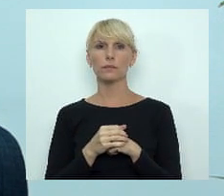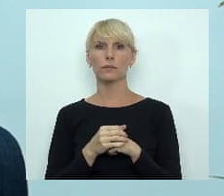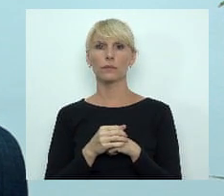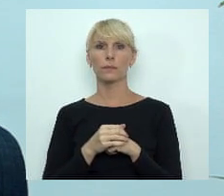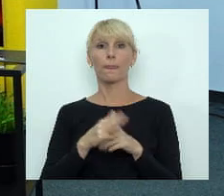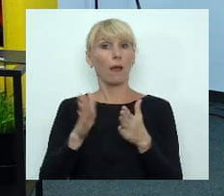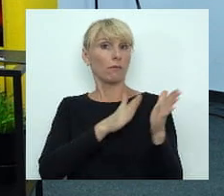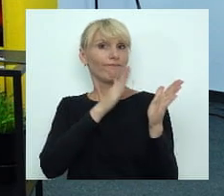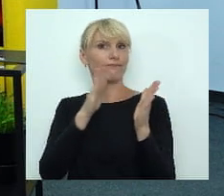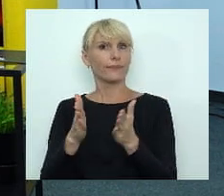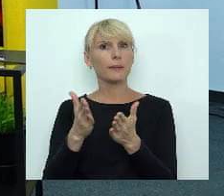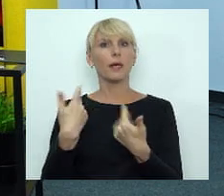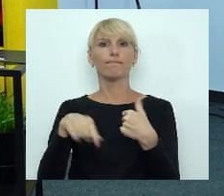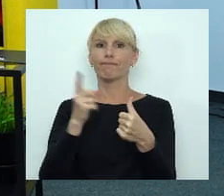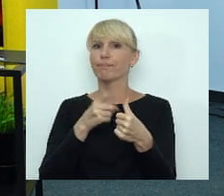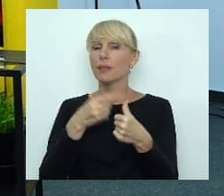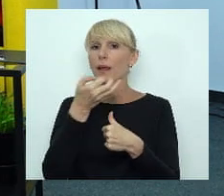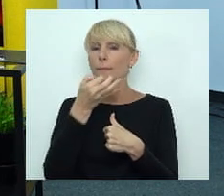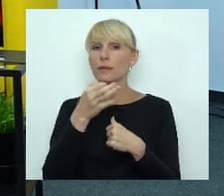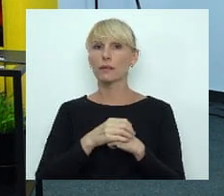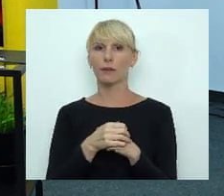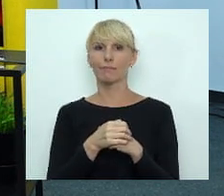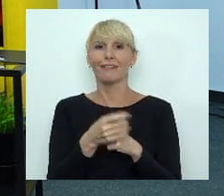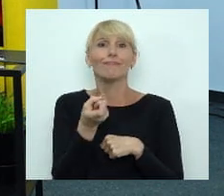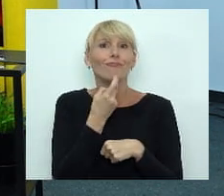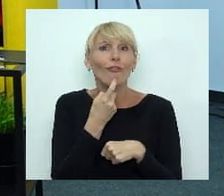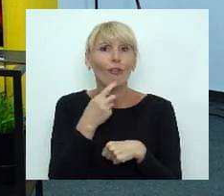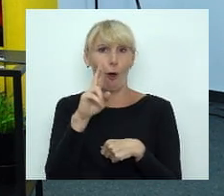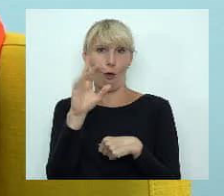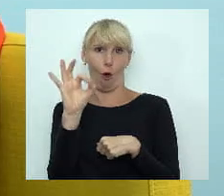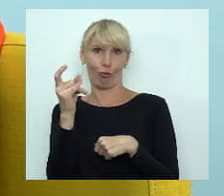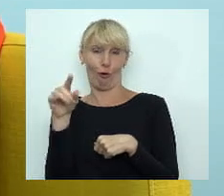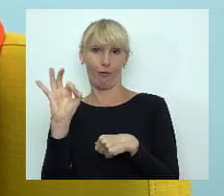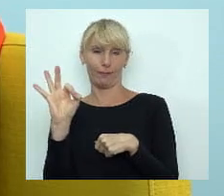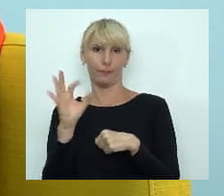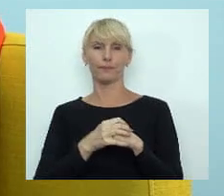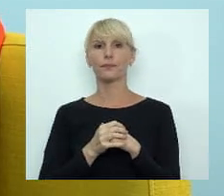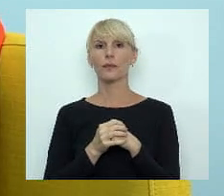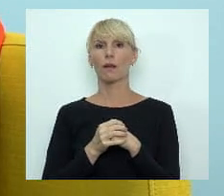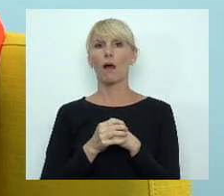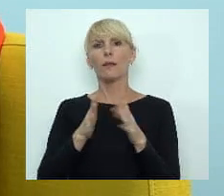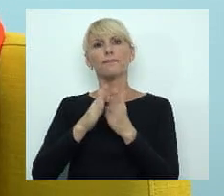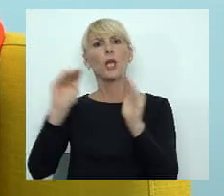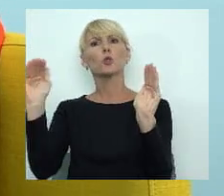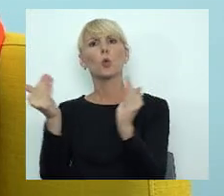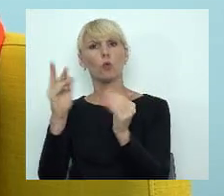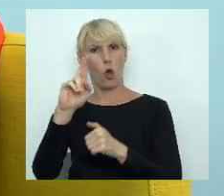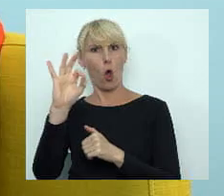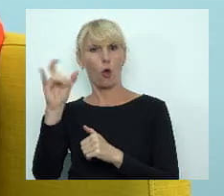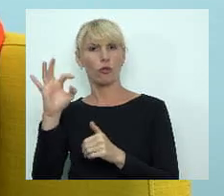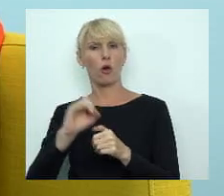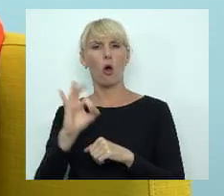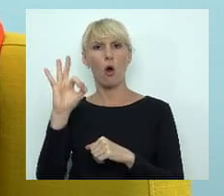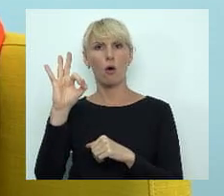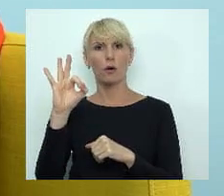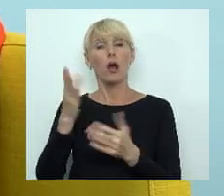No to przejdźmy do pierwszego pytania, może zaskoczę. Co to jest RODO? No właśnie, my tak skracamy RODO, a prawda jest taka, że jest to